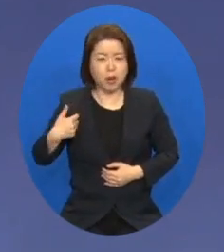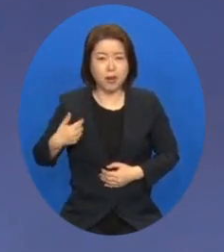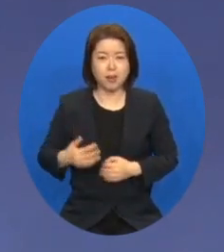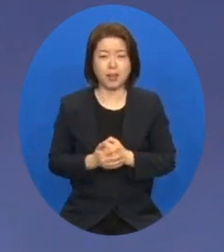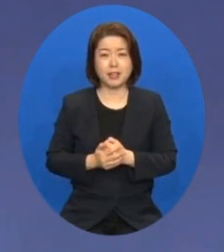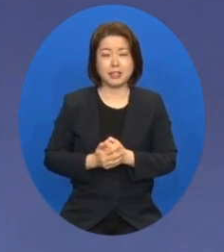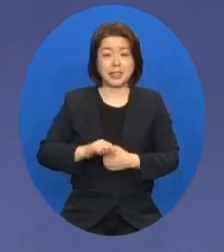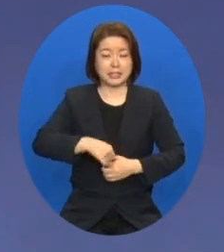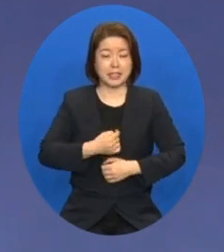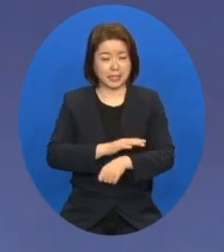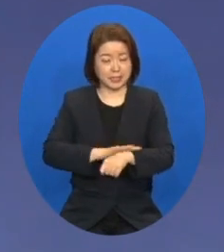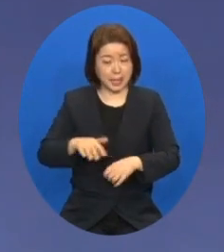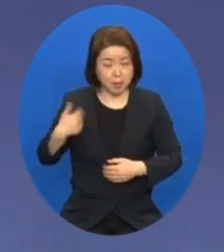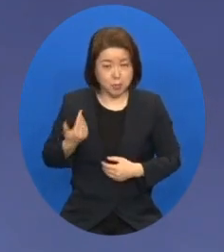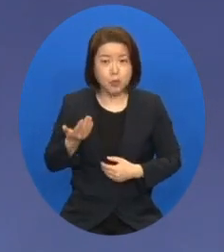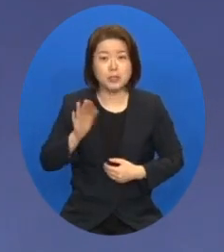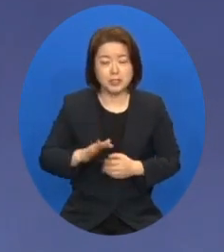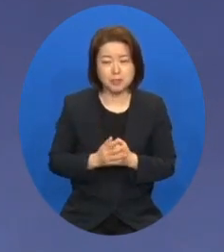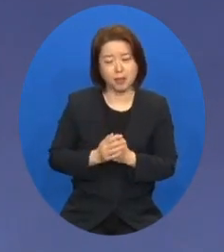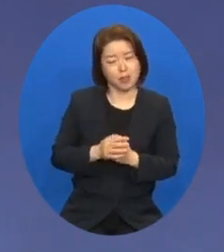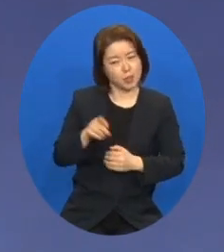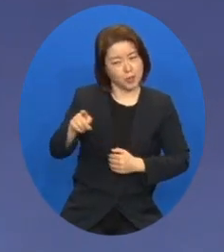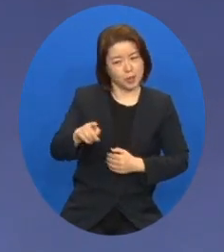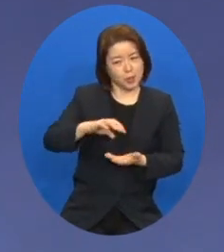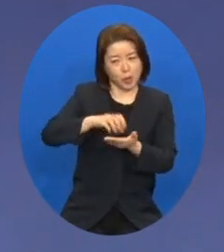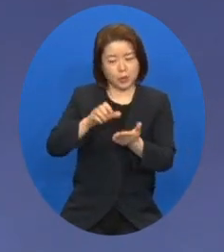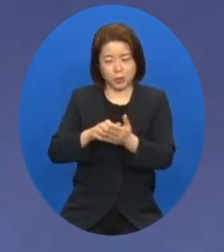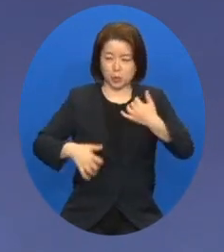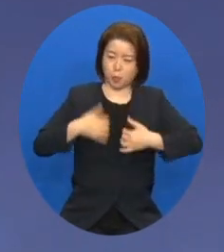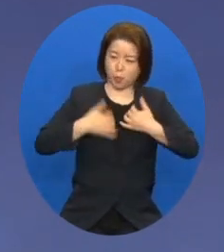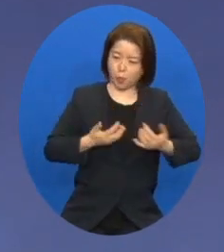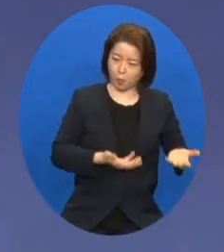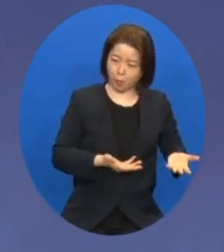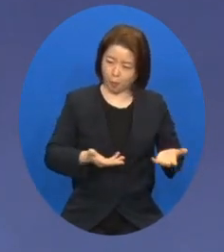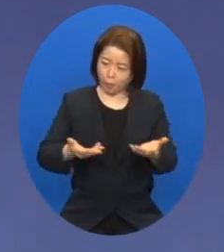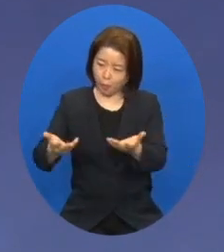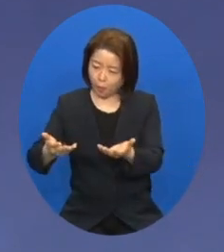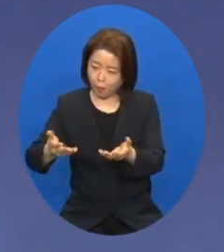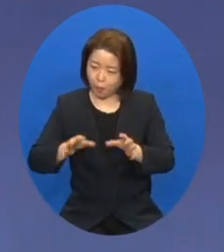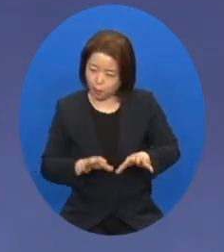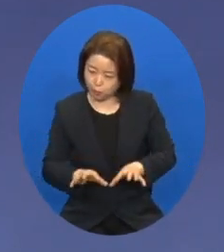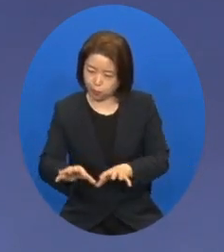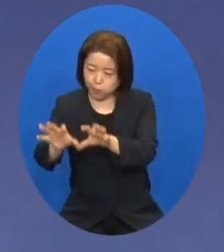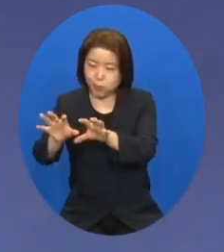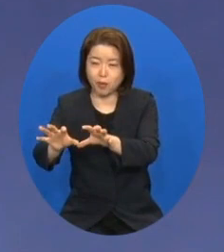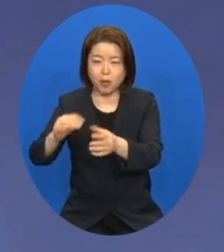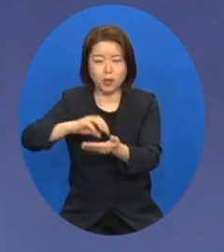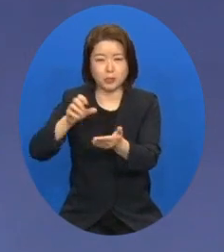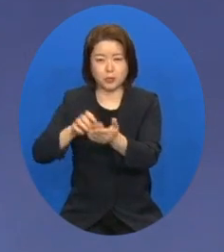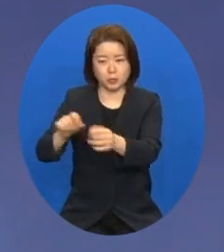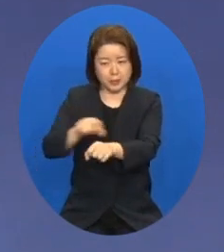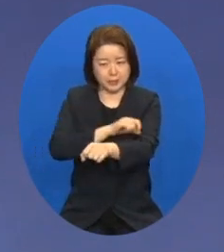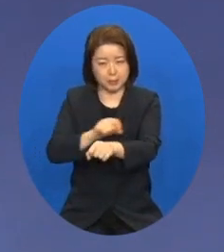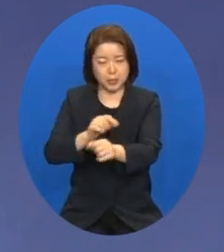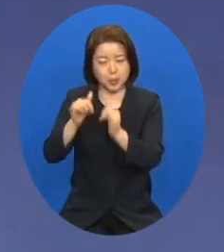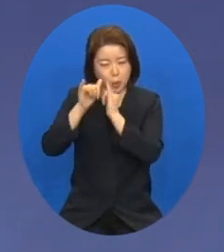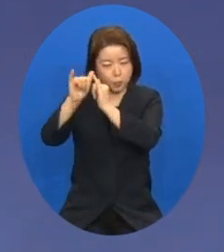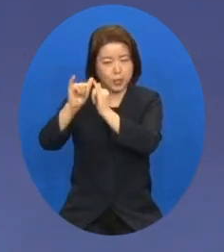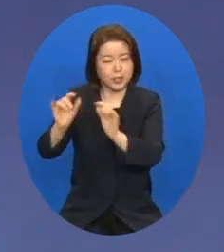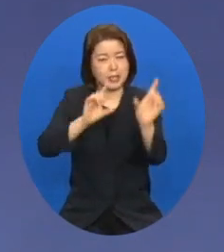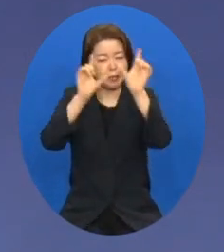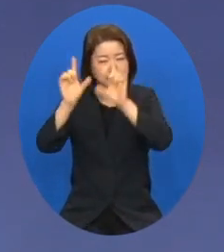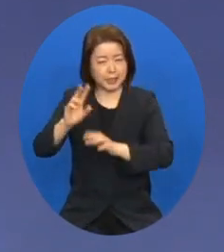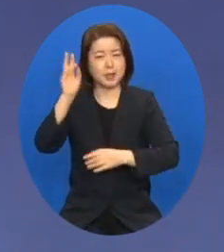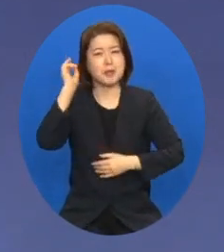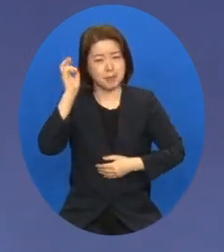알지 못 하기는 하지만 저 정도의 환영을 받을 정도면 아주 정말 특별히 위대한 삶을